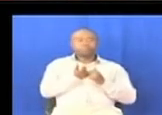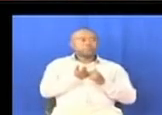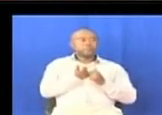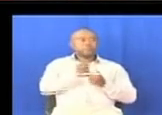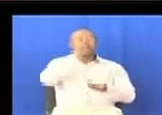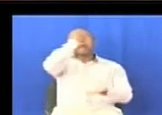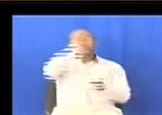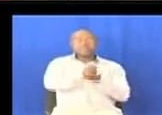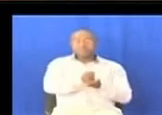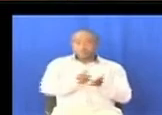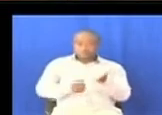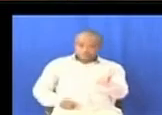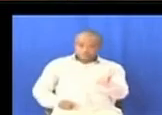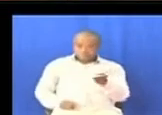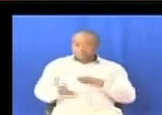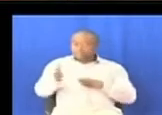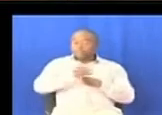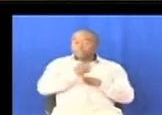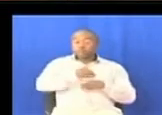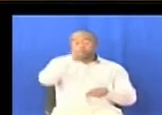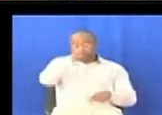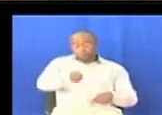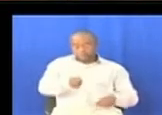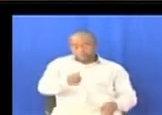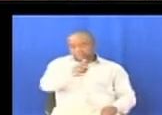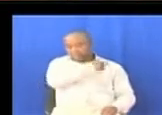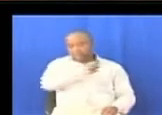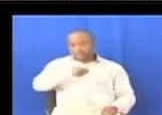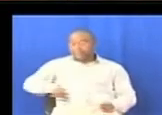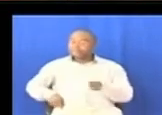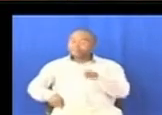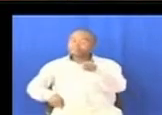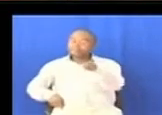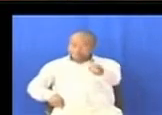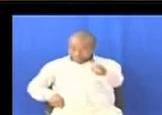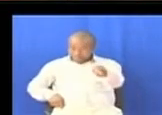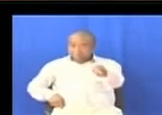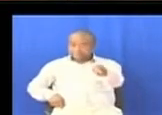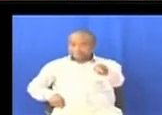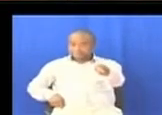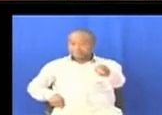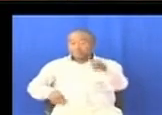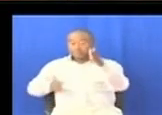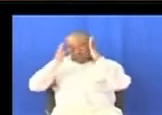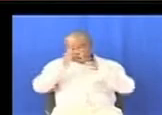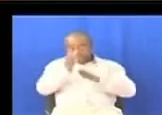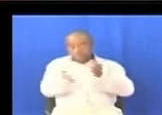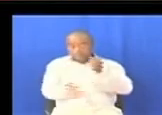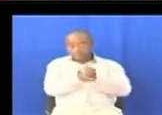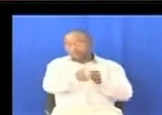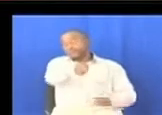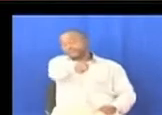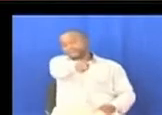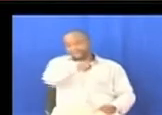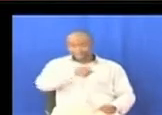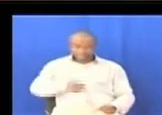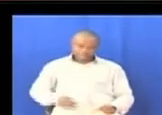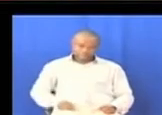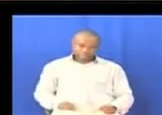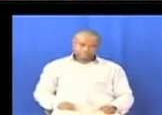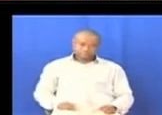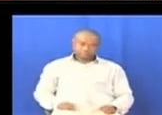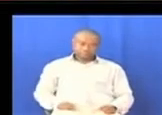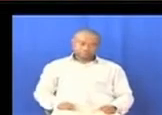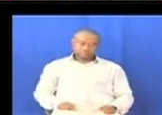bunge la kumpongeza Rais wa Jamhuri ya Muungano wa Tanzania Mheshimiwa Dr. John